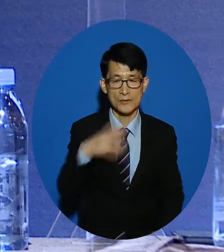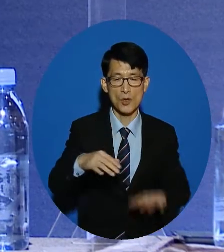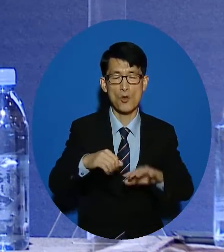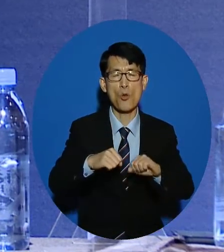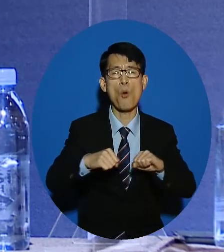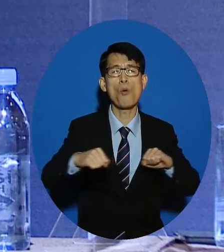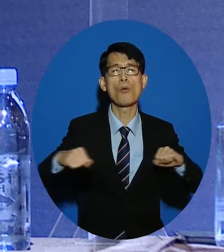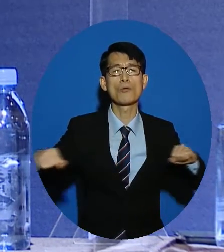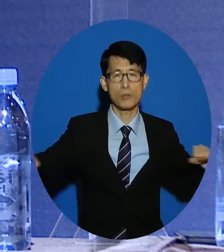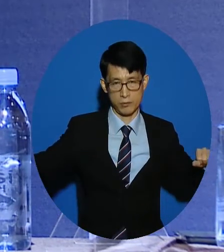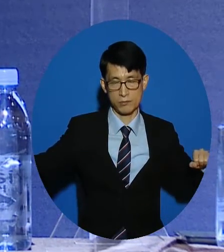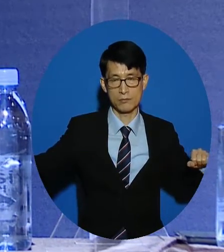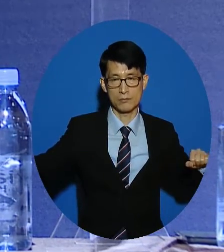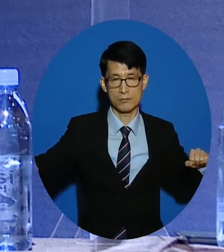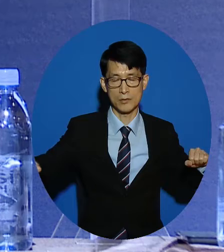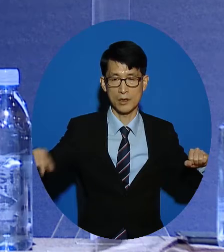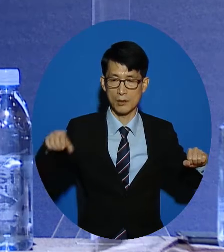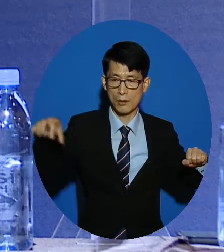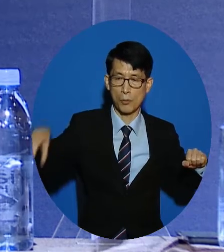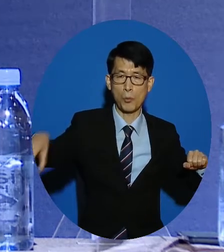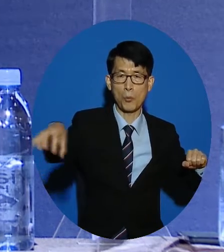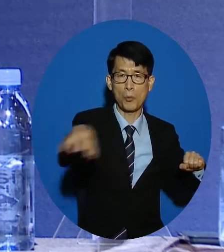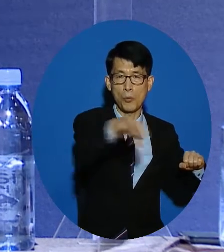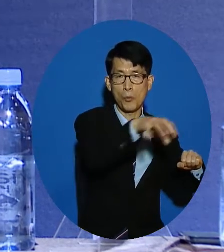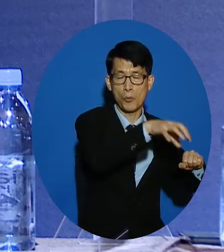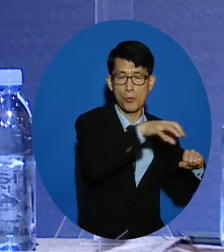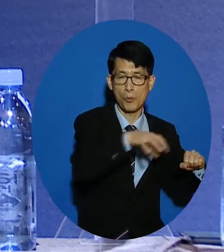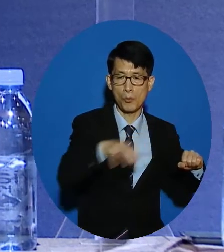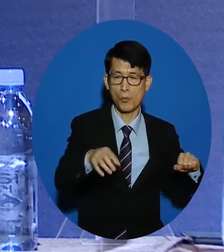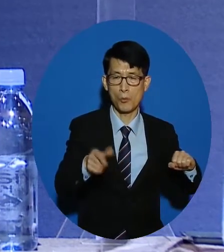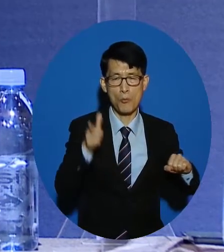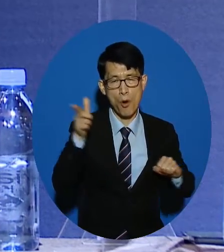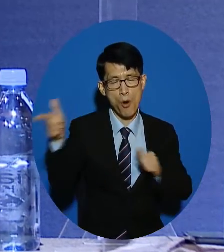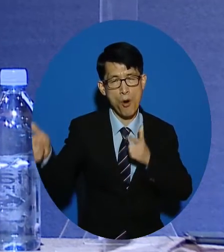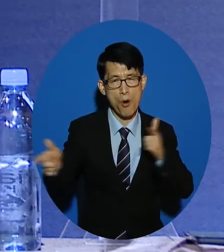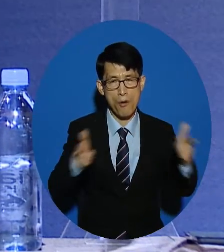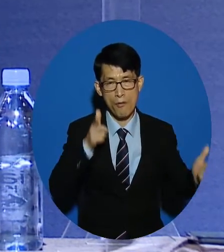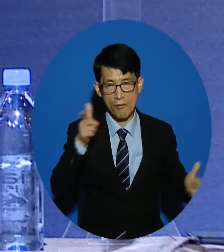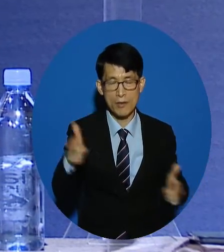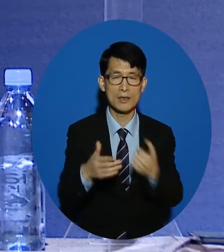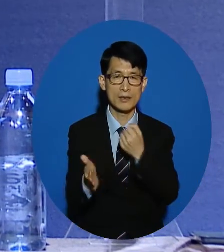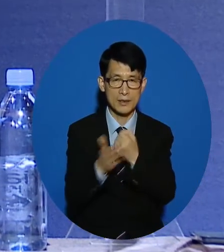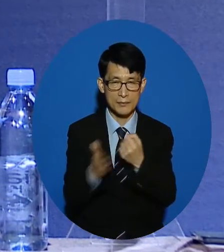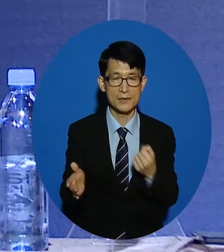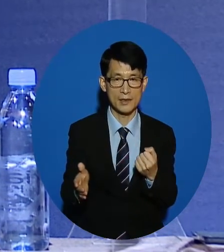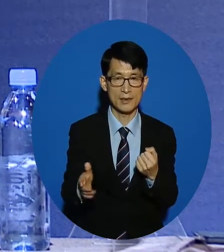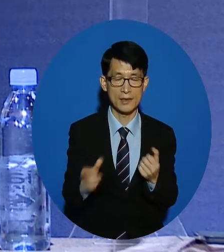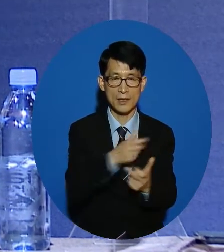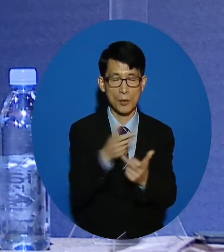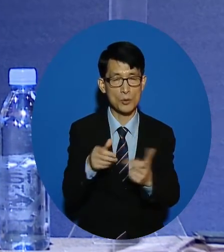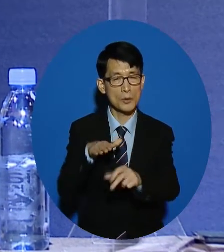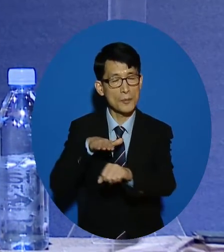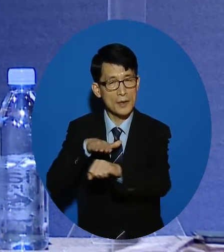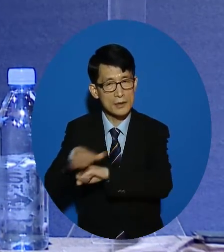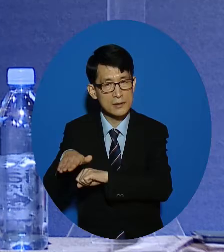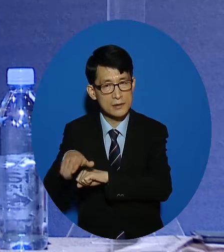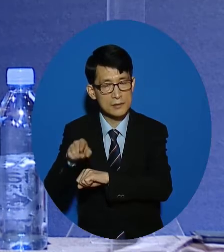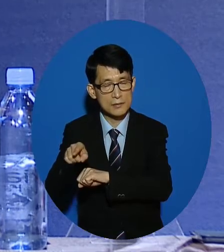넓고 그리고 인구는 흩어져 있기 때문에 뭐 그런 부분들을 감안해서 강원도형으로